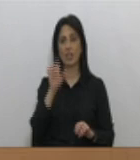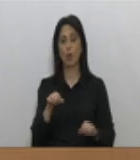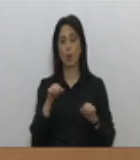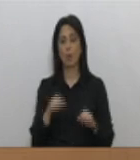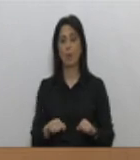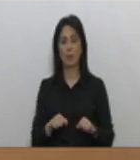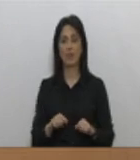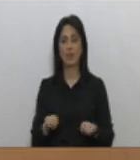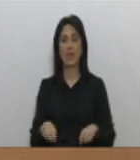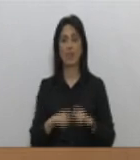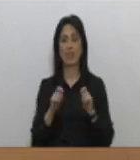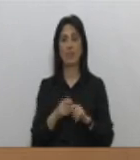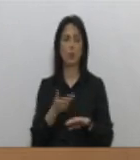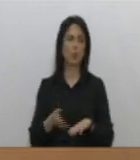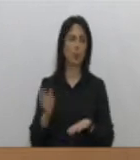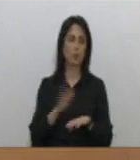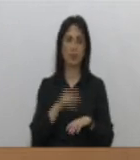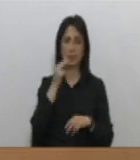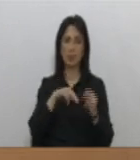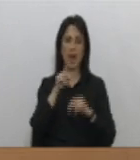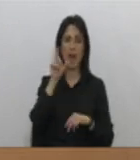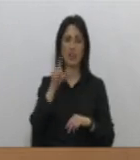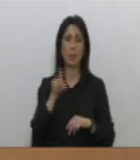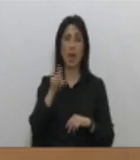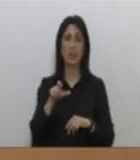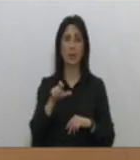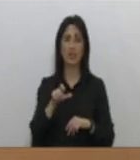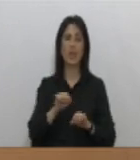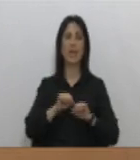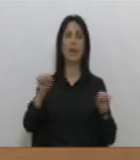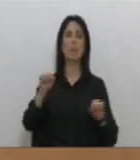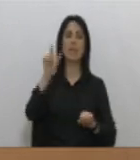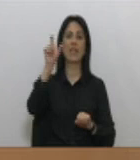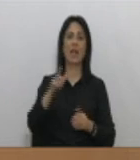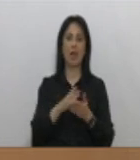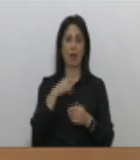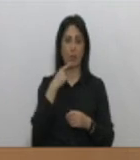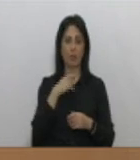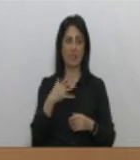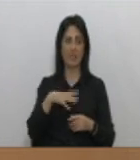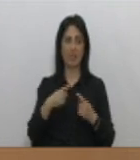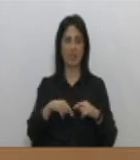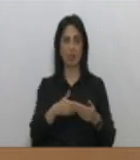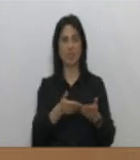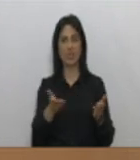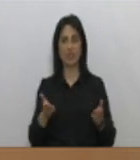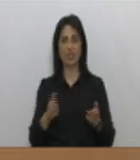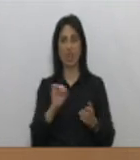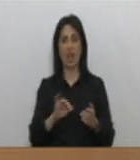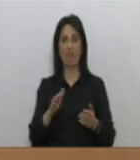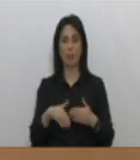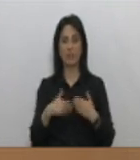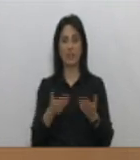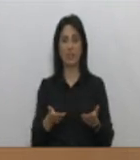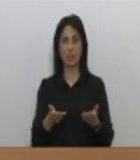უფლებების დარღვევებში, უმძიმეს დარღვევებში ბრალდებული ადამიანი გმირად გამოყავთ საქართველოს საზოგადოების წინაშე და ევროპის